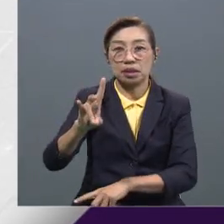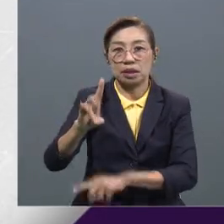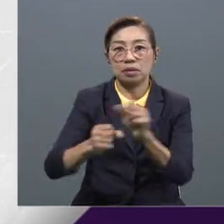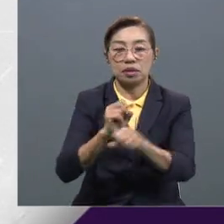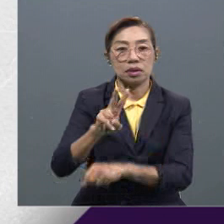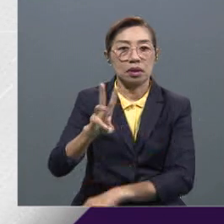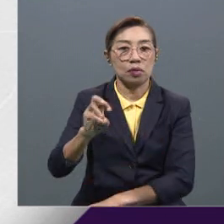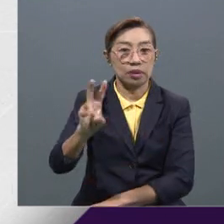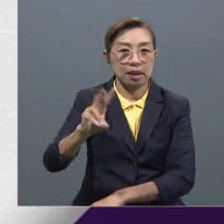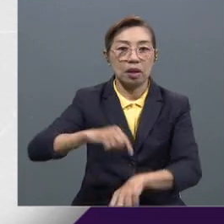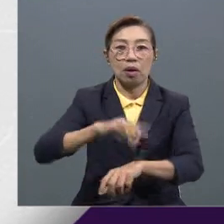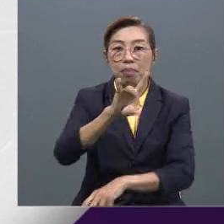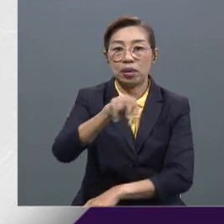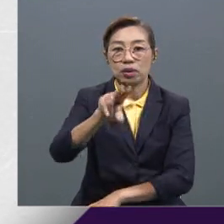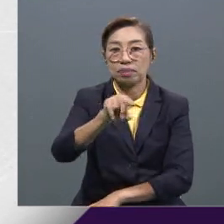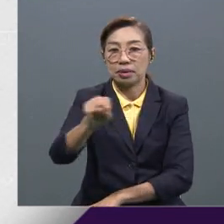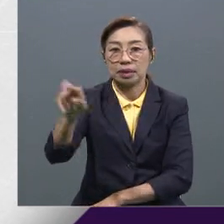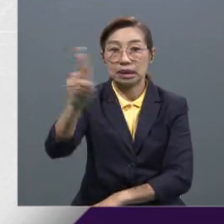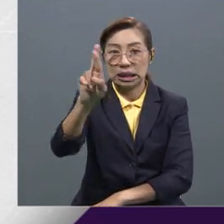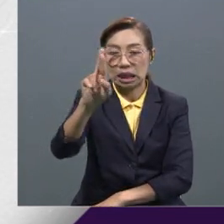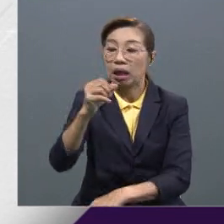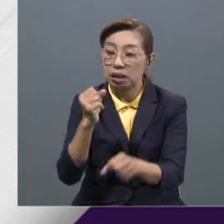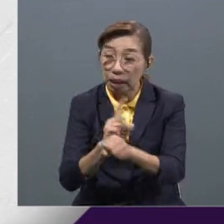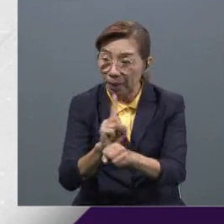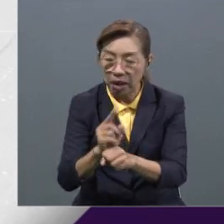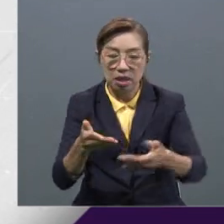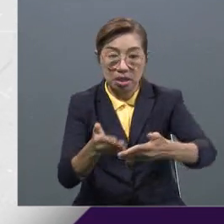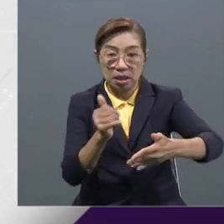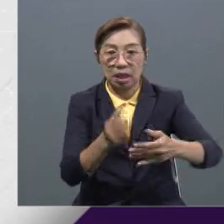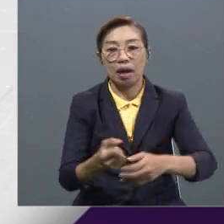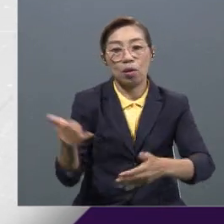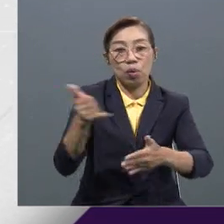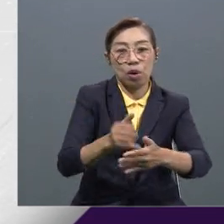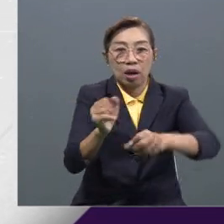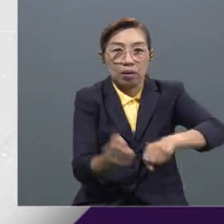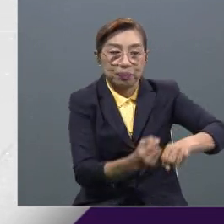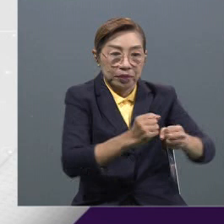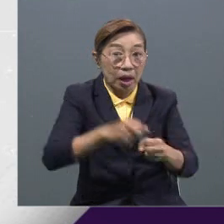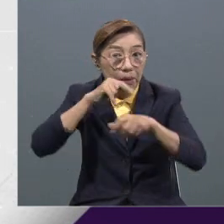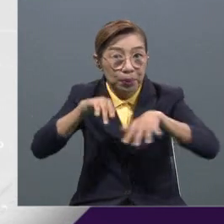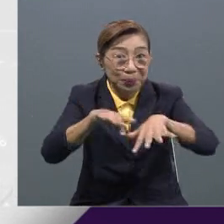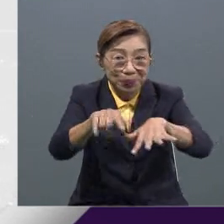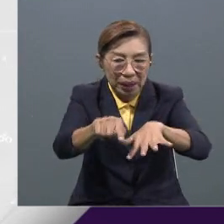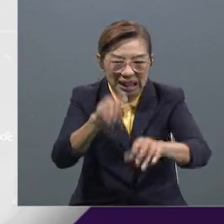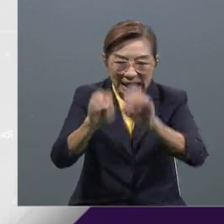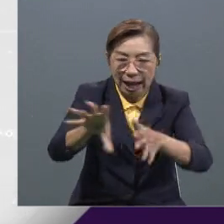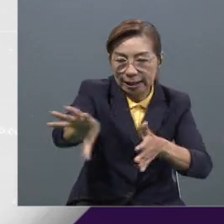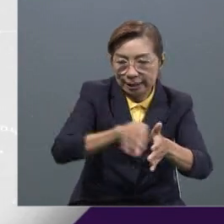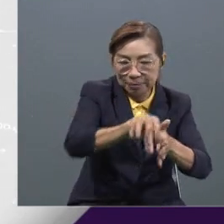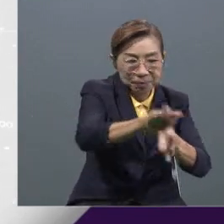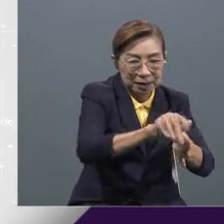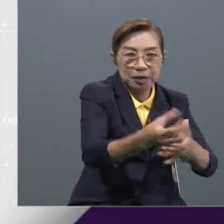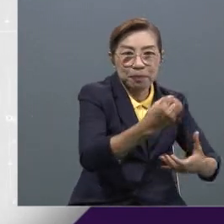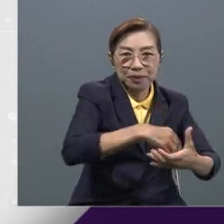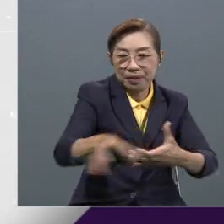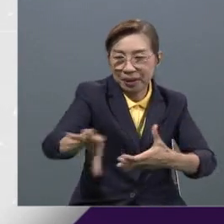88:30นถึง 12:00นโดยร่วมการพายเรือคายักเก็บขยะในแม่น้ำปราณบุรีจากท่าน้ำเฉลิมพระเกียรติ